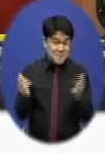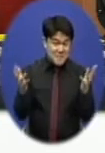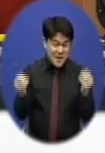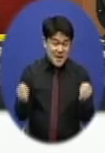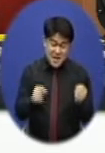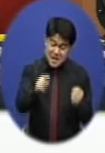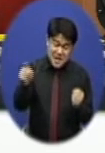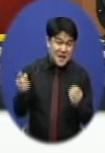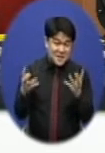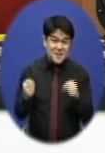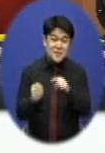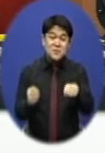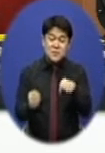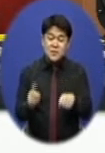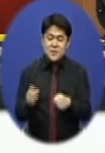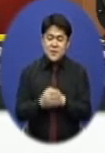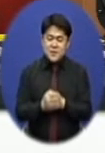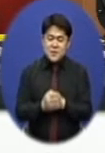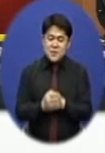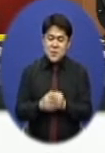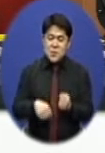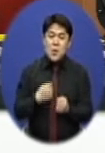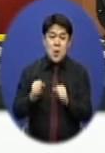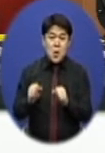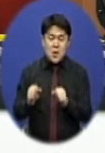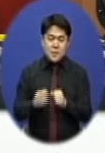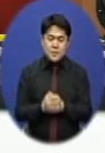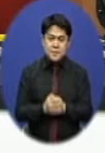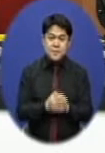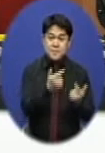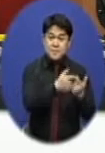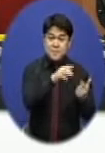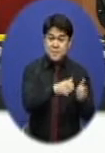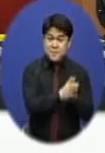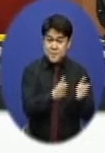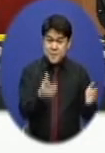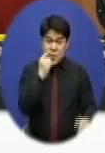좋아하신 분들은 네. 예를 들어서 이 부산에서 출발해서 일본에 가는